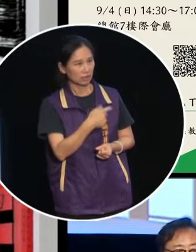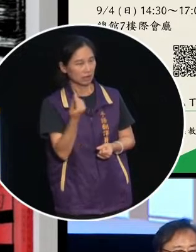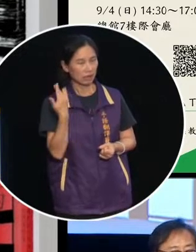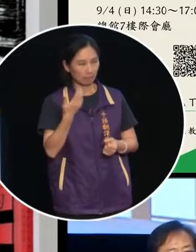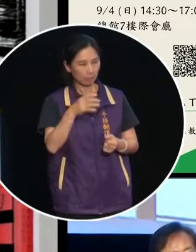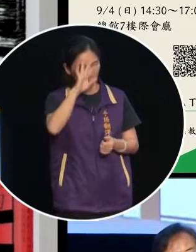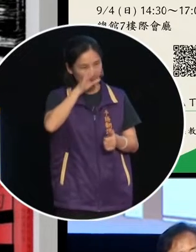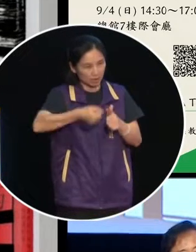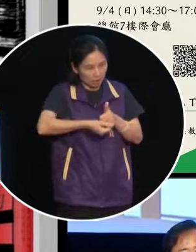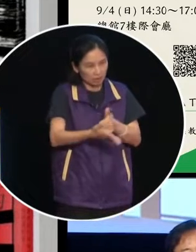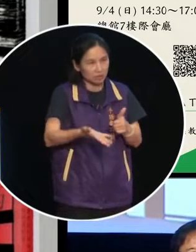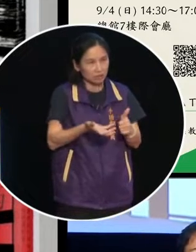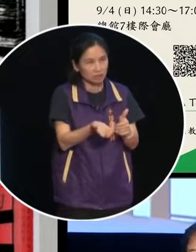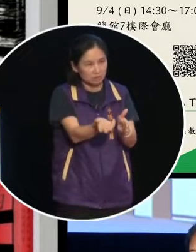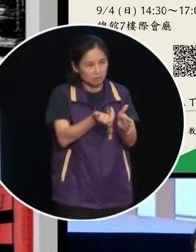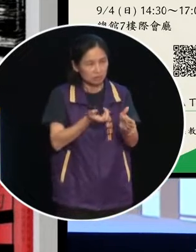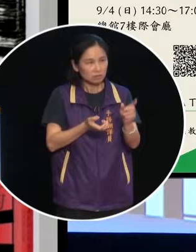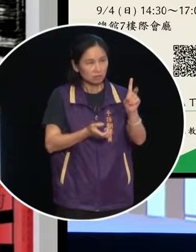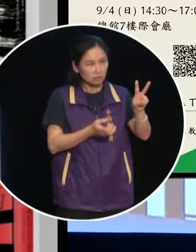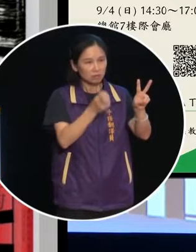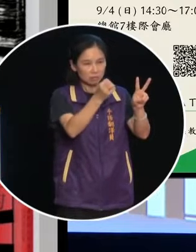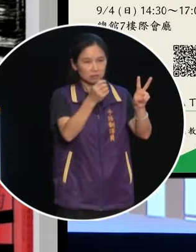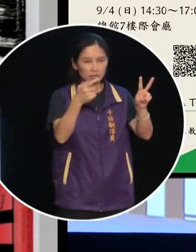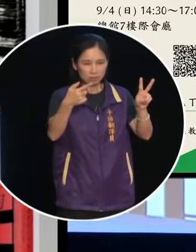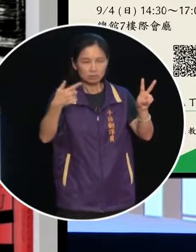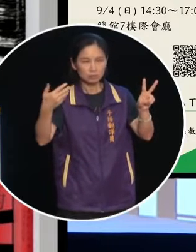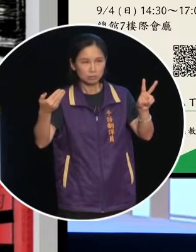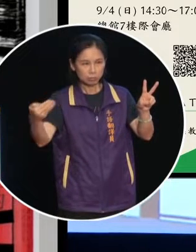前，就是2019年之前，